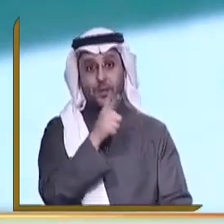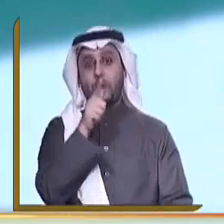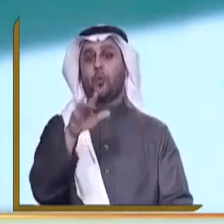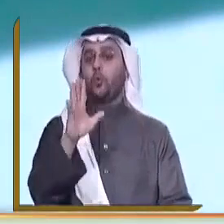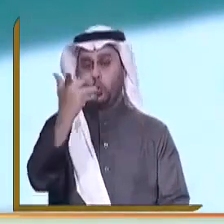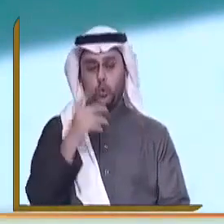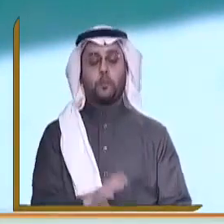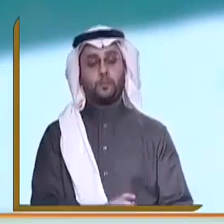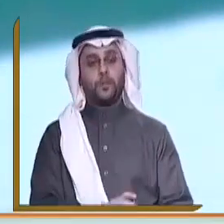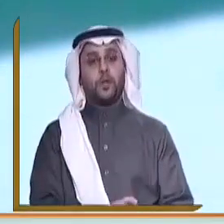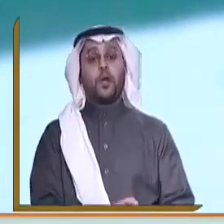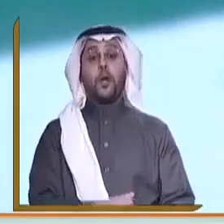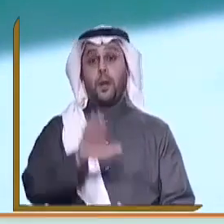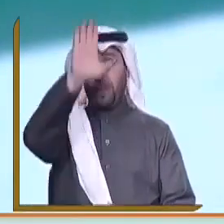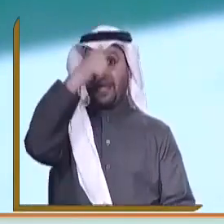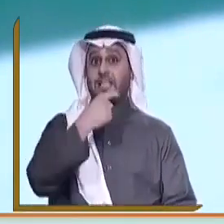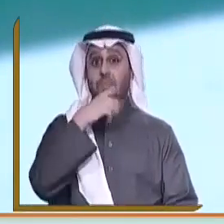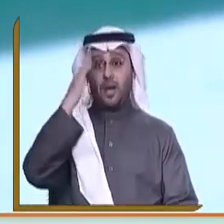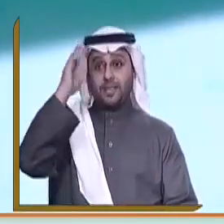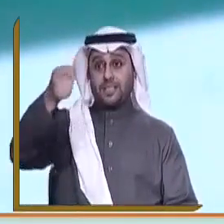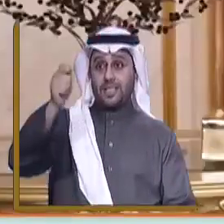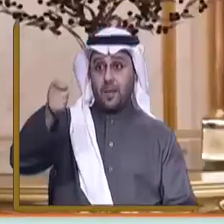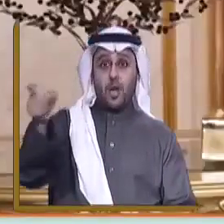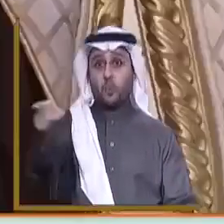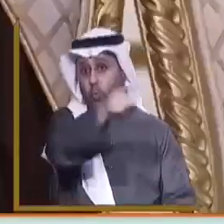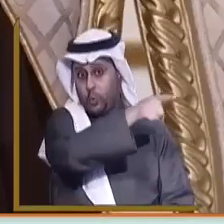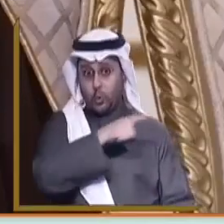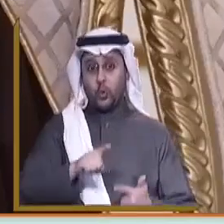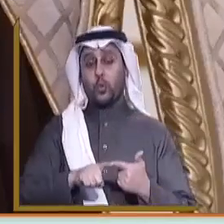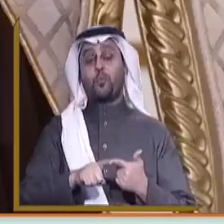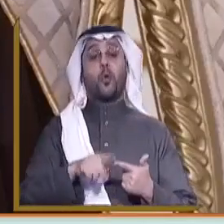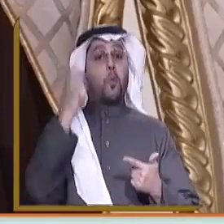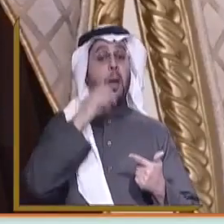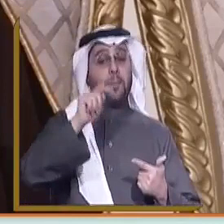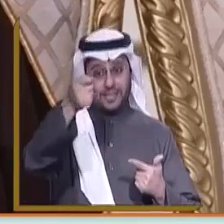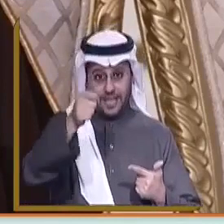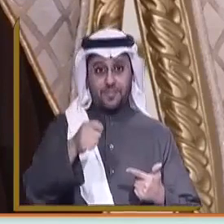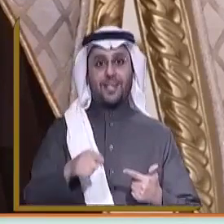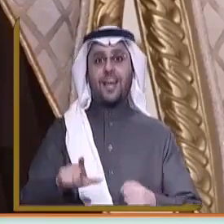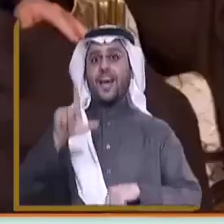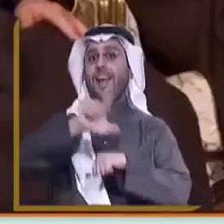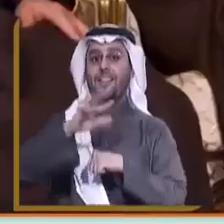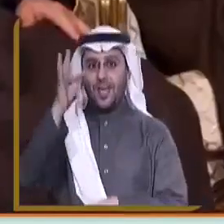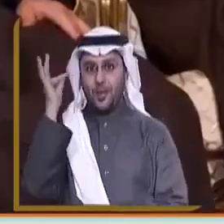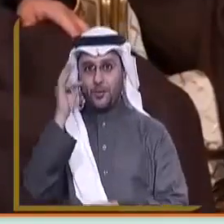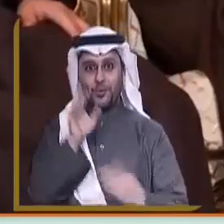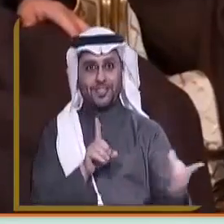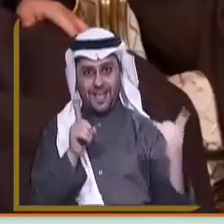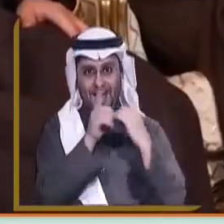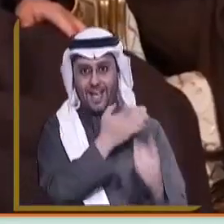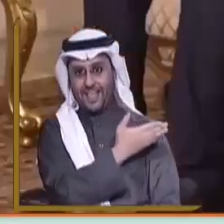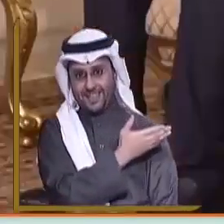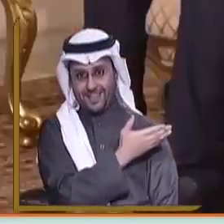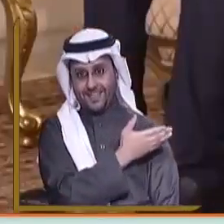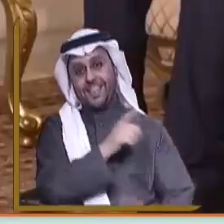نايف تحيات خادم الحرمين الشريفين وولي العهد الى الرئيس التونسي قيس سعيد وخلال لقاء جمعهما في